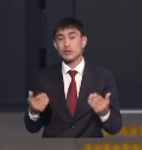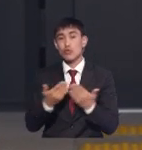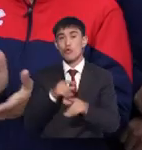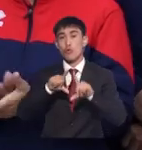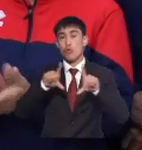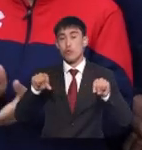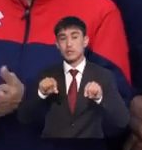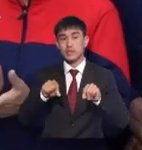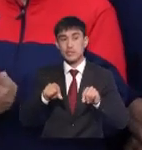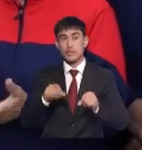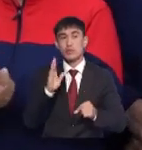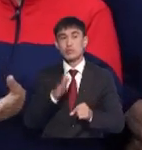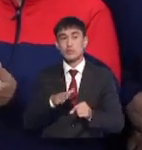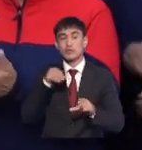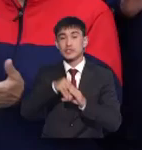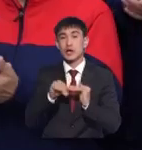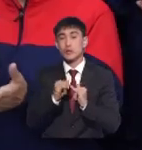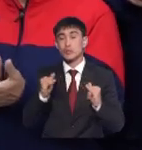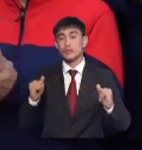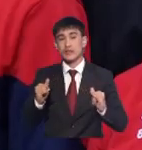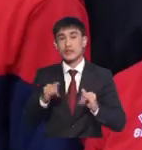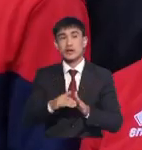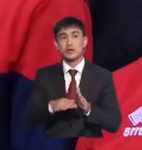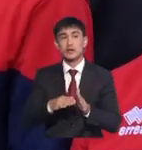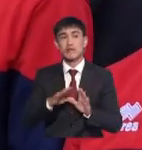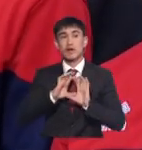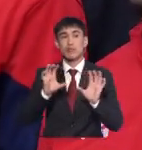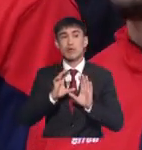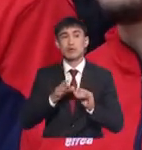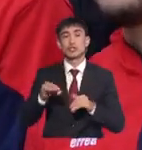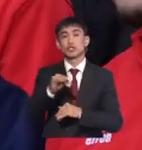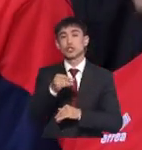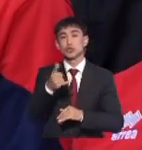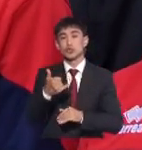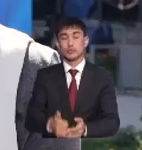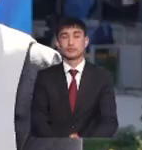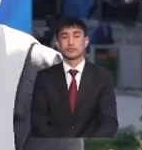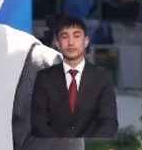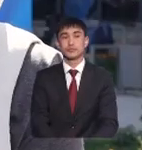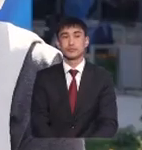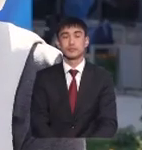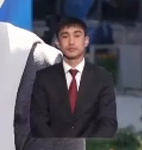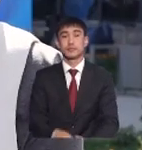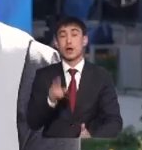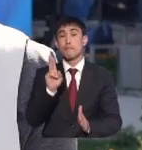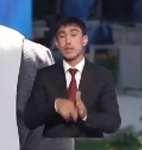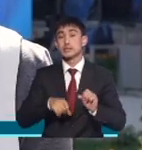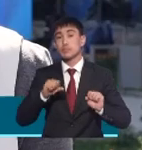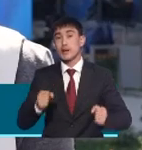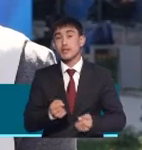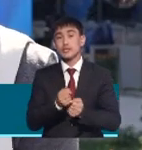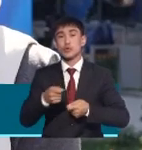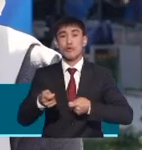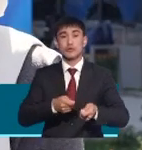современного комплекса, несомненно, внесет огромный вклад в развитие волейбола в крае ЖЕТСУ. Без поддержки руководства именно